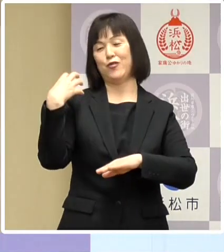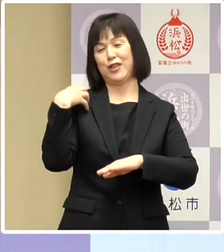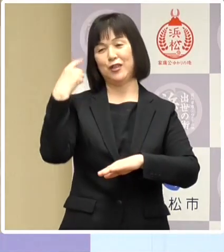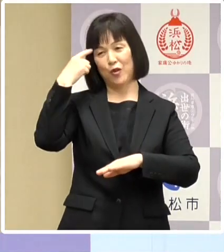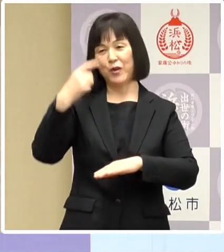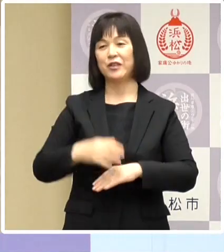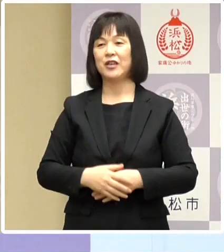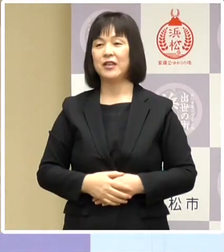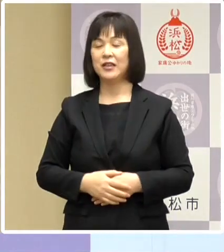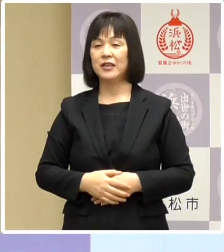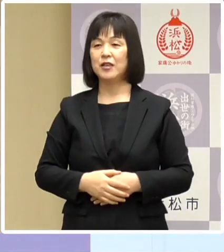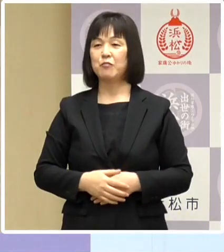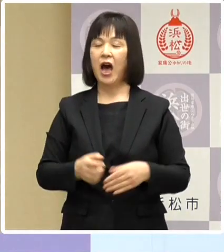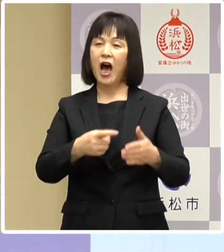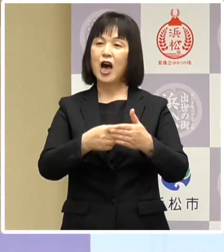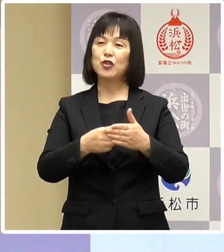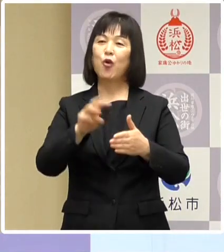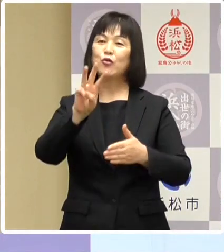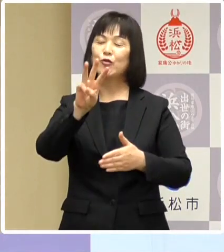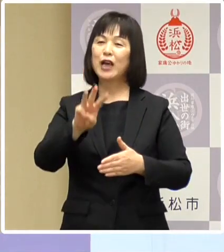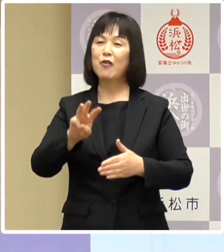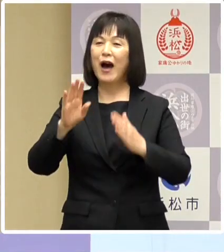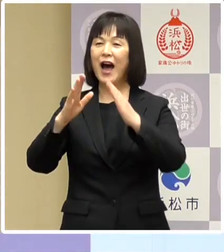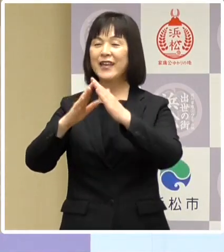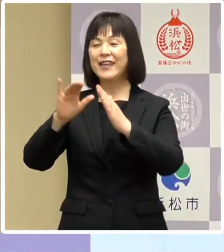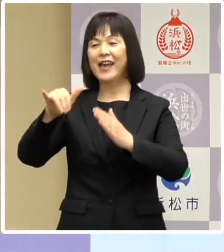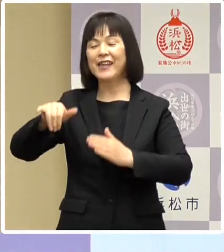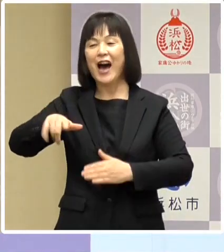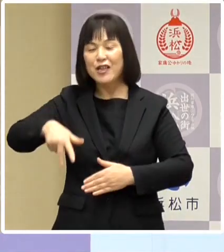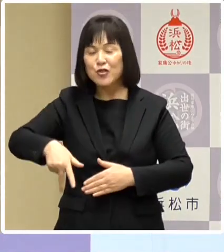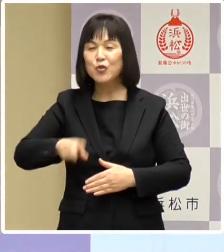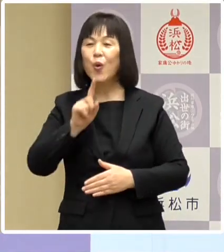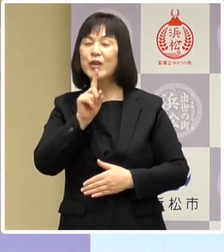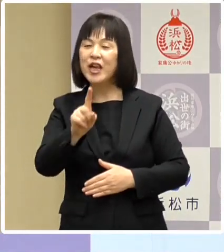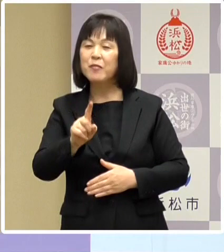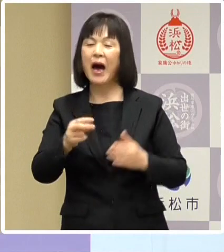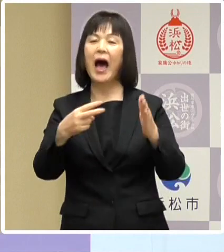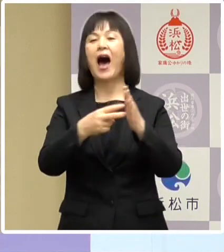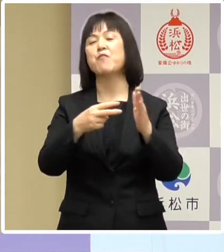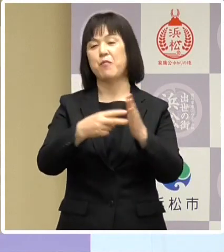。 家康といえば浜松みたいな。 そうですね、はい、まあ恒常的に